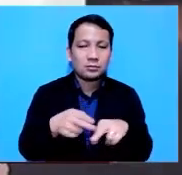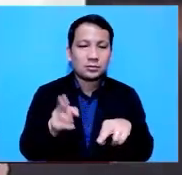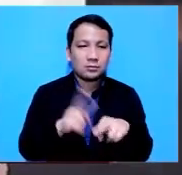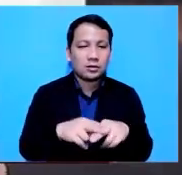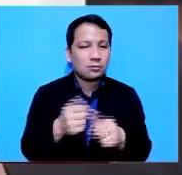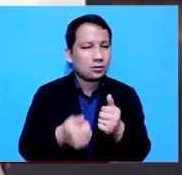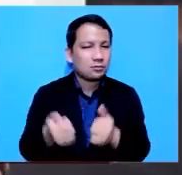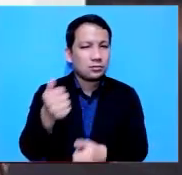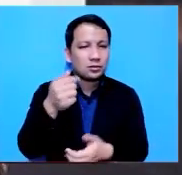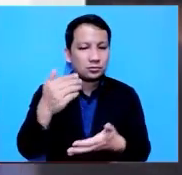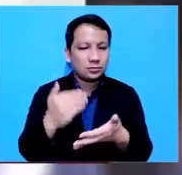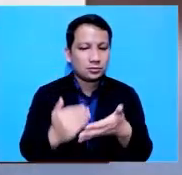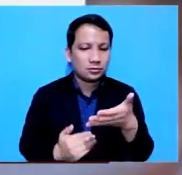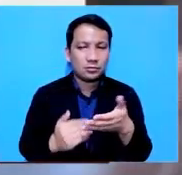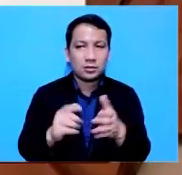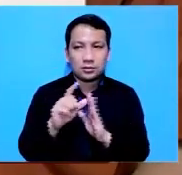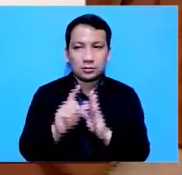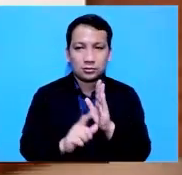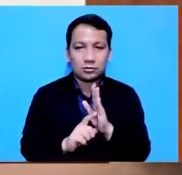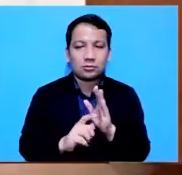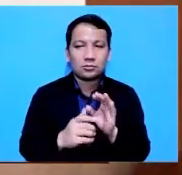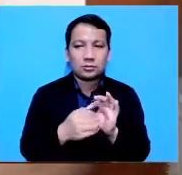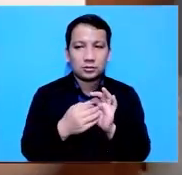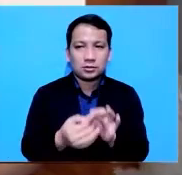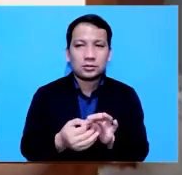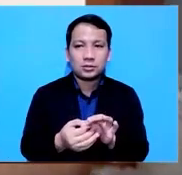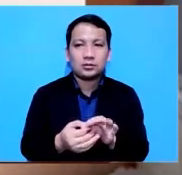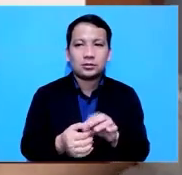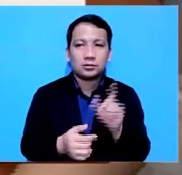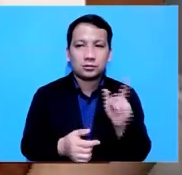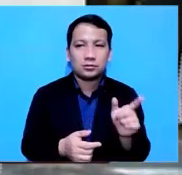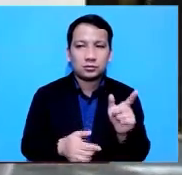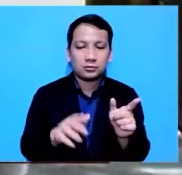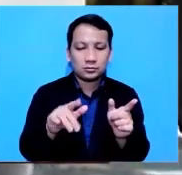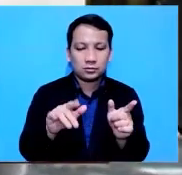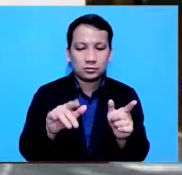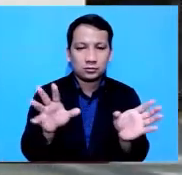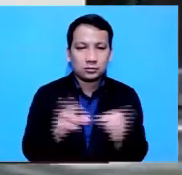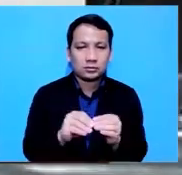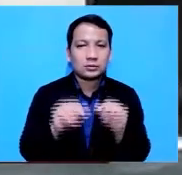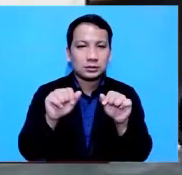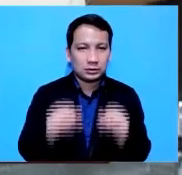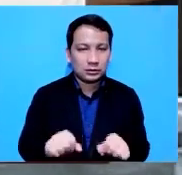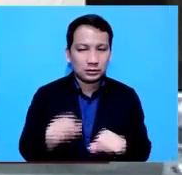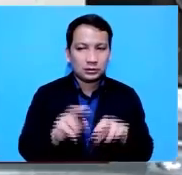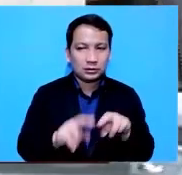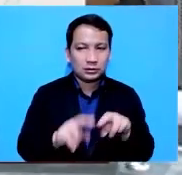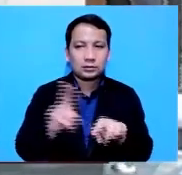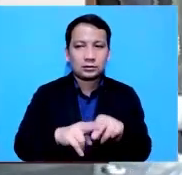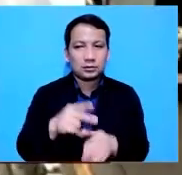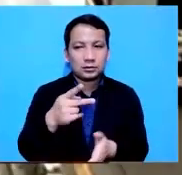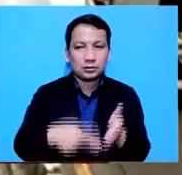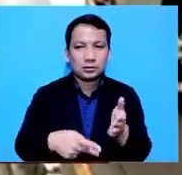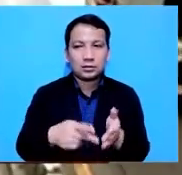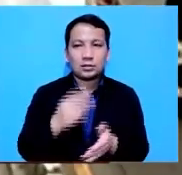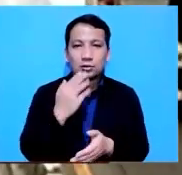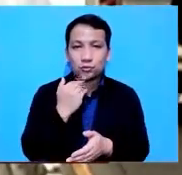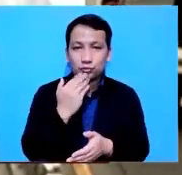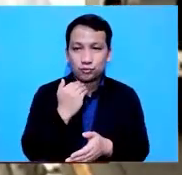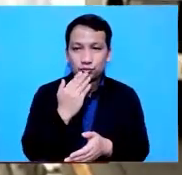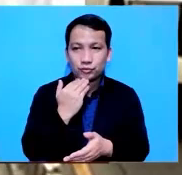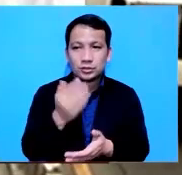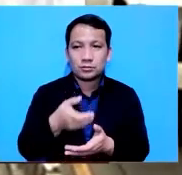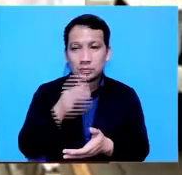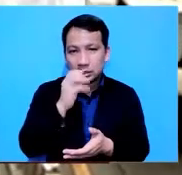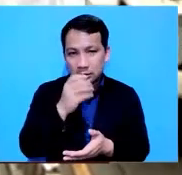nakahaing panukalang batas sa mga ito. Habang sa 2025, posibleng dagdagan ang buwis sa sweetened beverages at motor